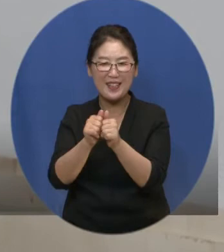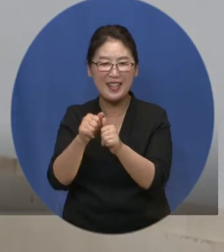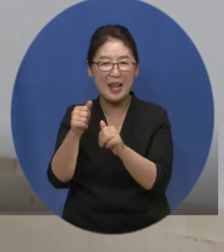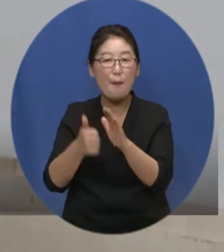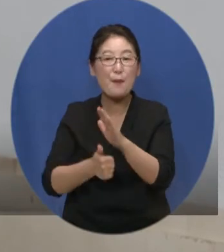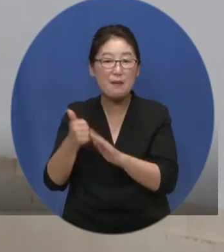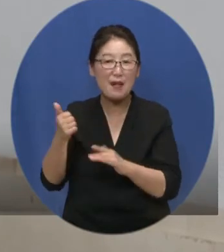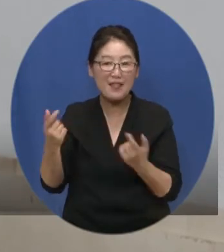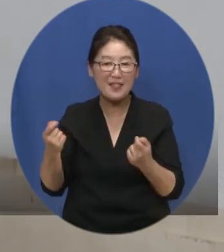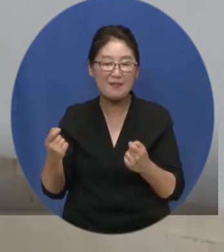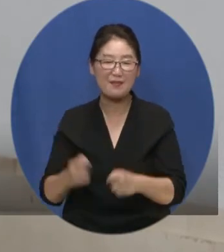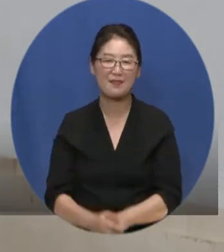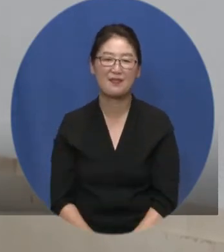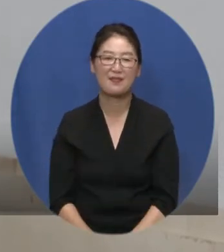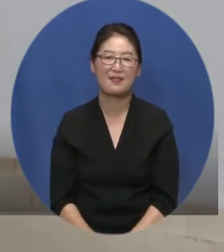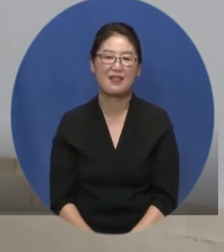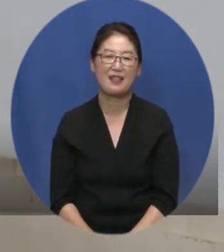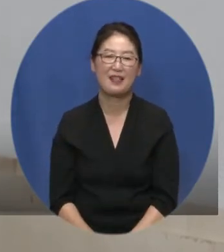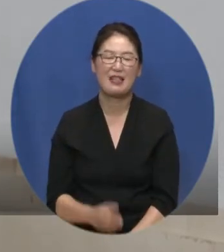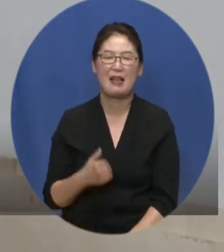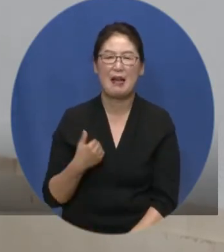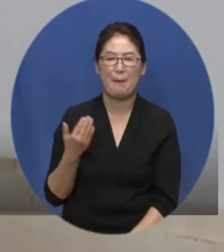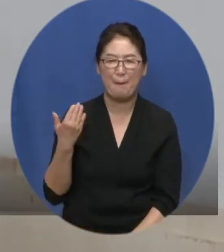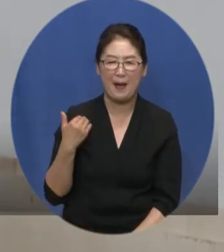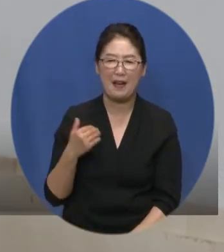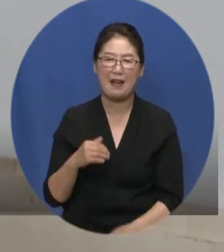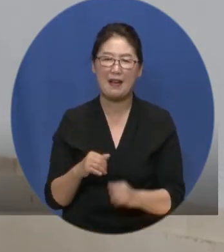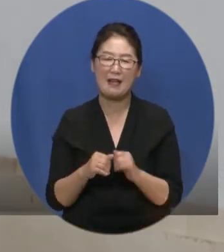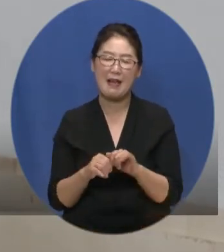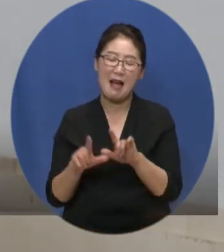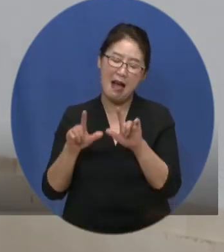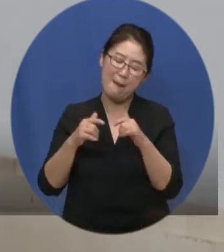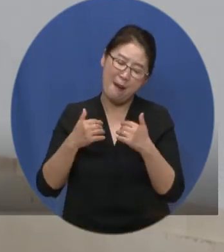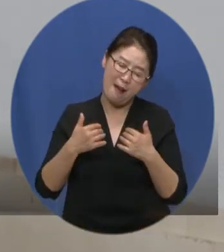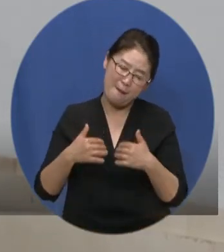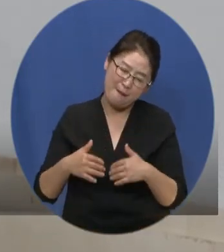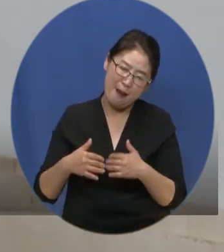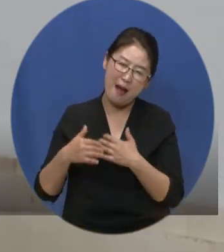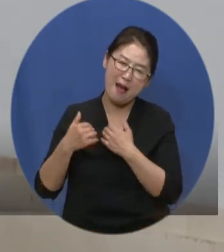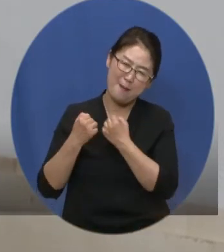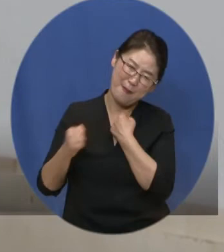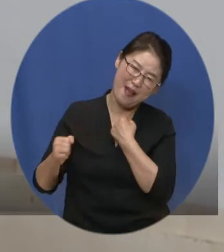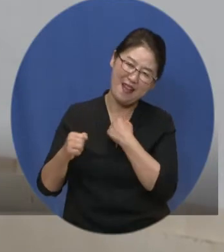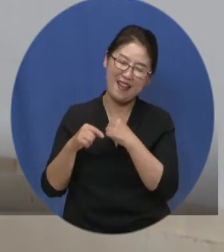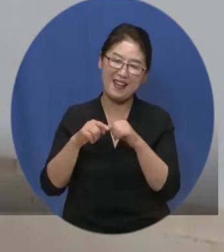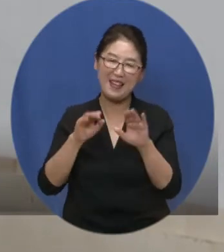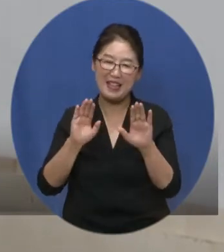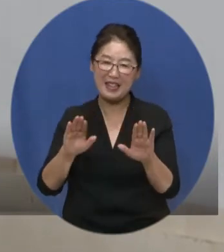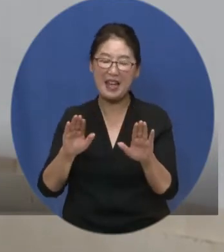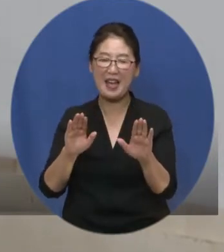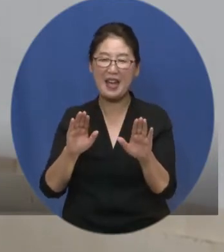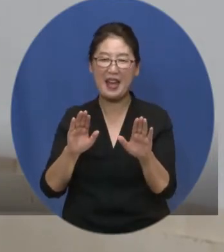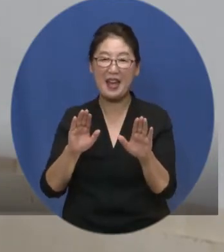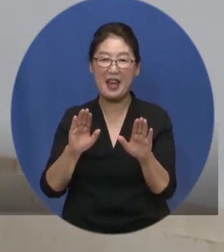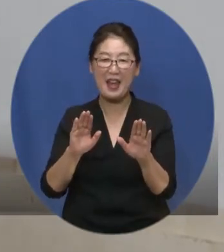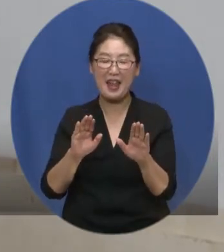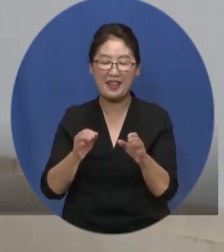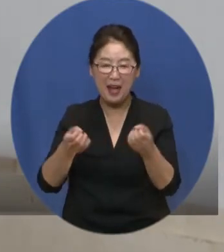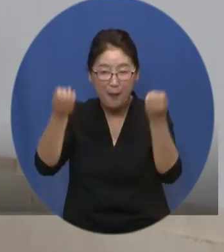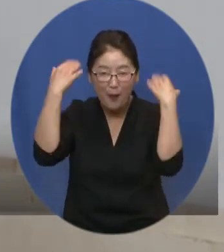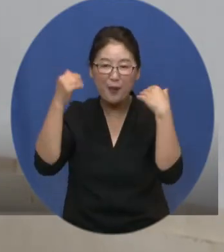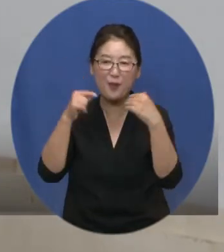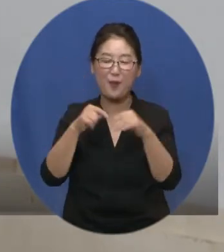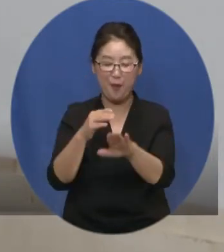때까지 그 삶의 좀 찌들었던 것을 좀 못 벗어 던지고 이제 목검을 배우면서 새로운 j2j 인 생 활 궁